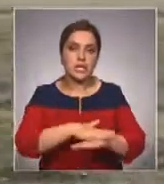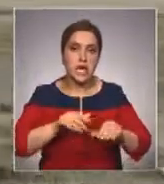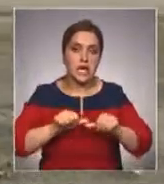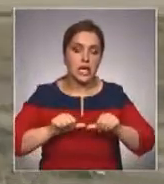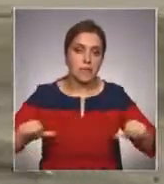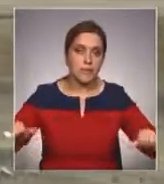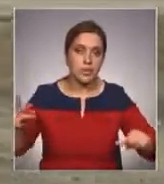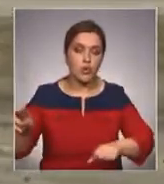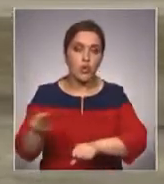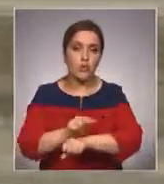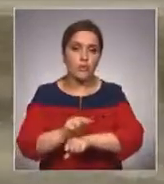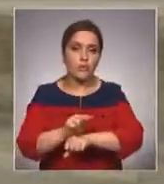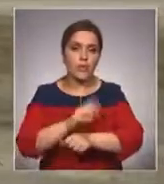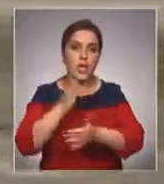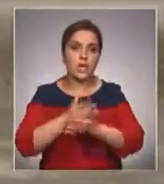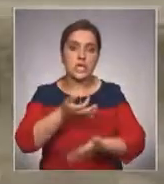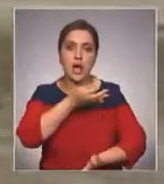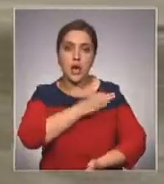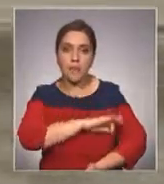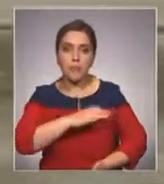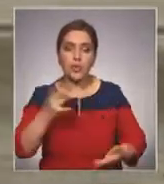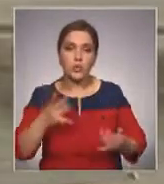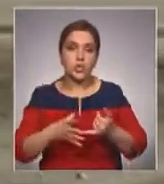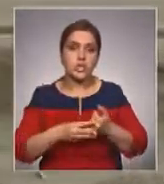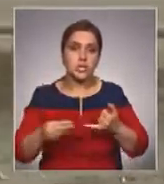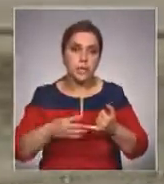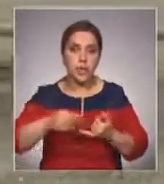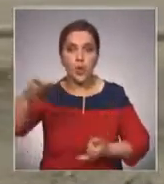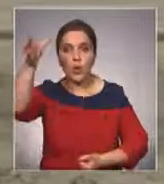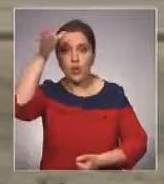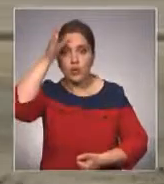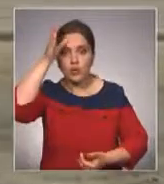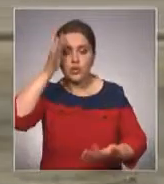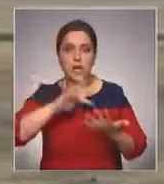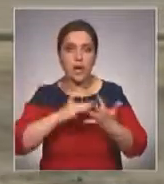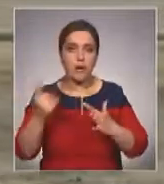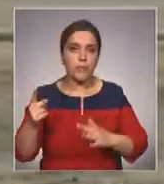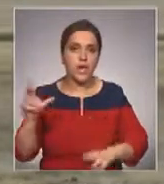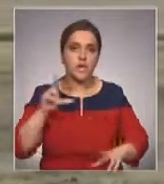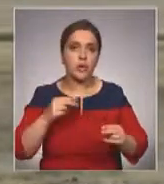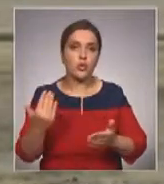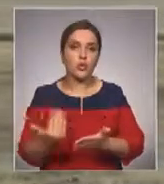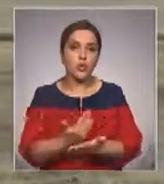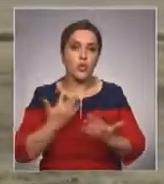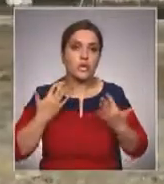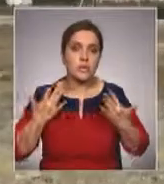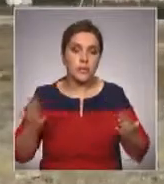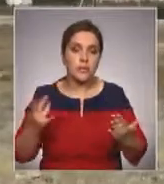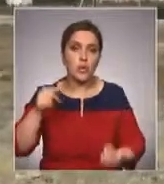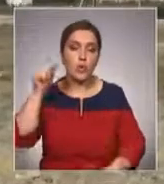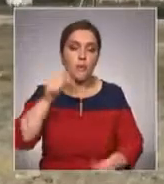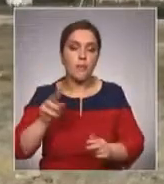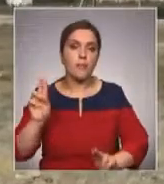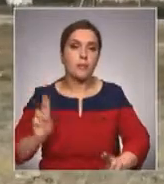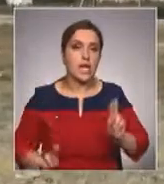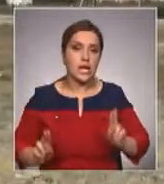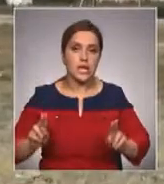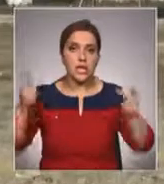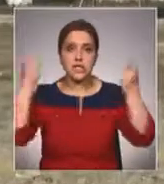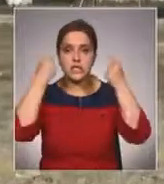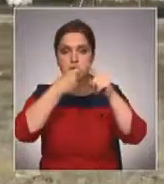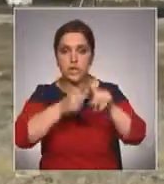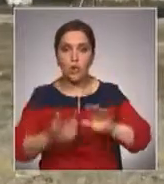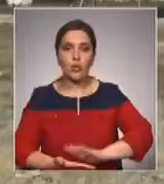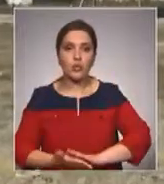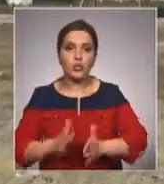В частности, речь идет об использовании земель. Ученые-аграрии надеются, что новые требования по соответствию стандартам, техническим условиям